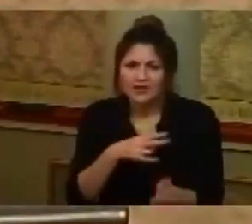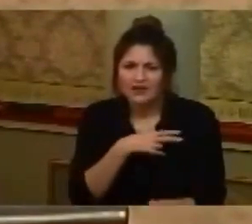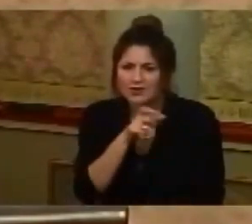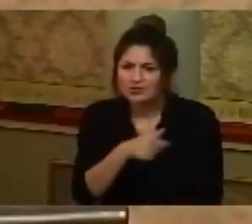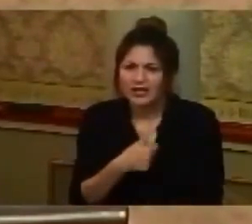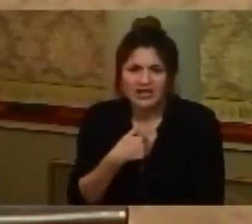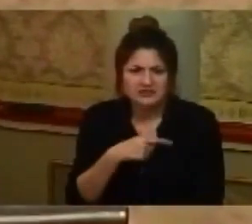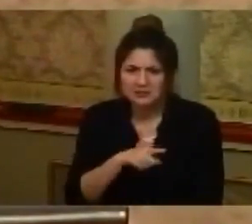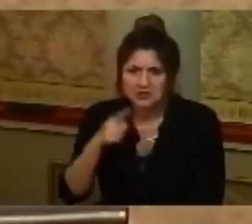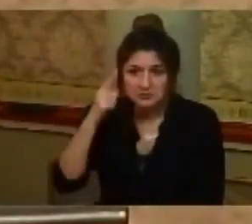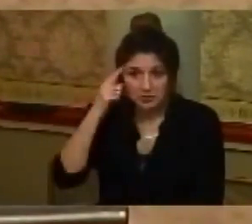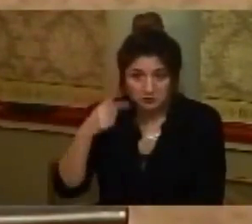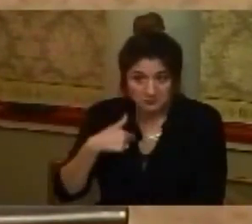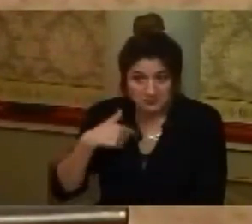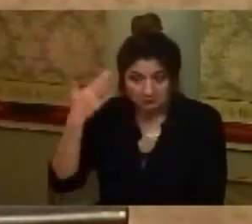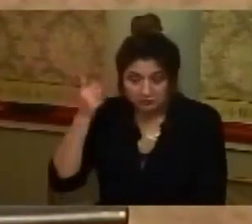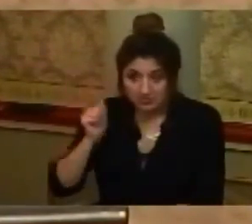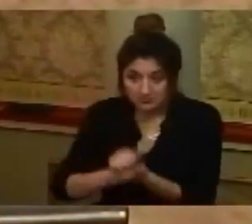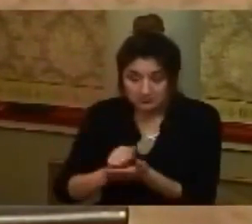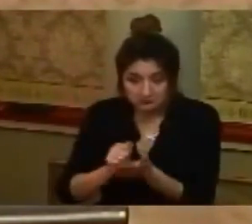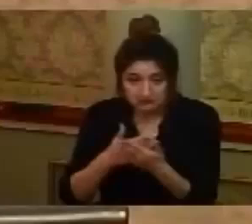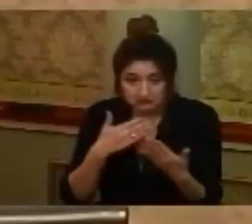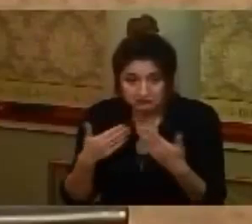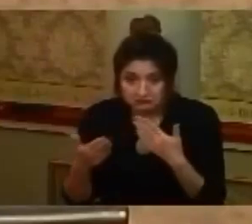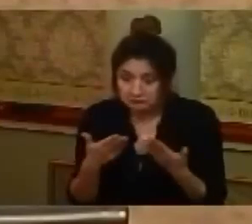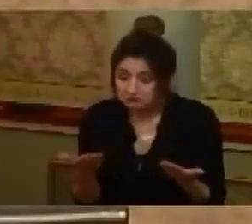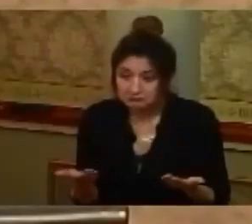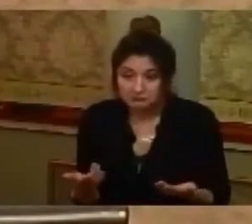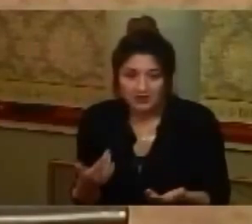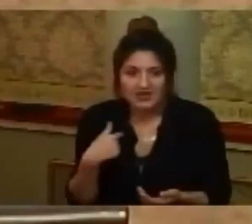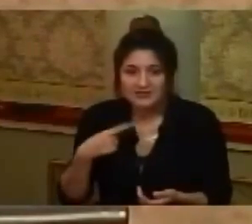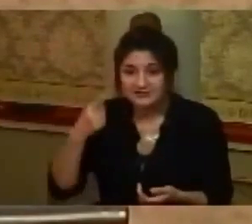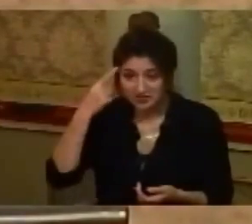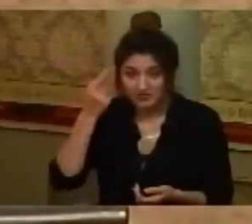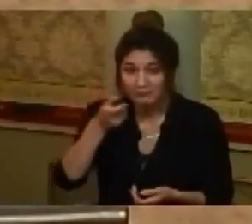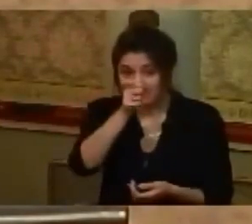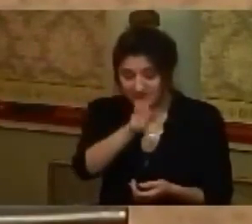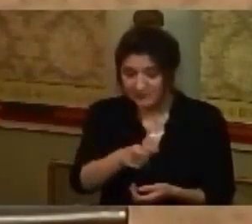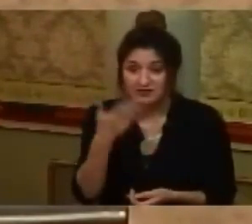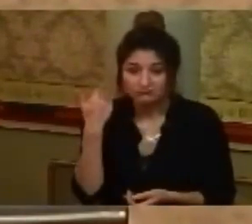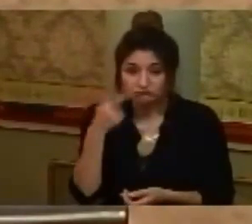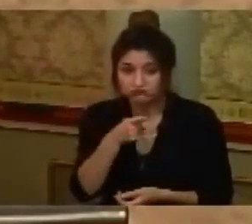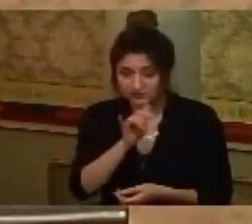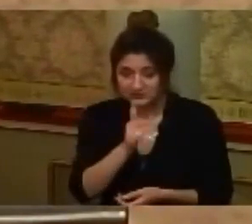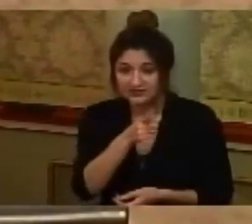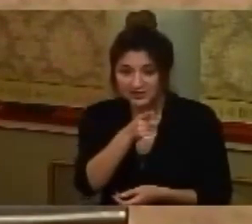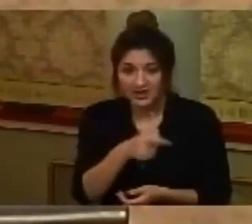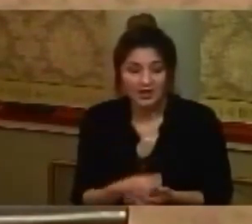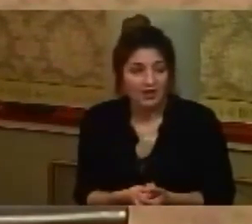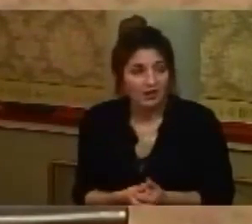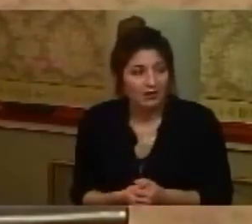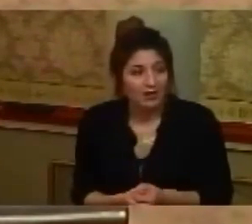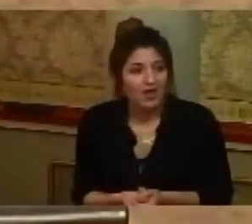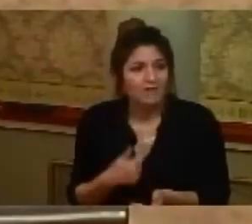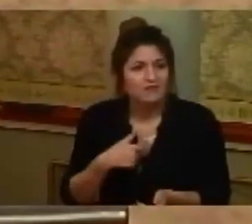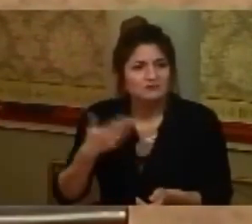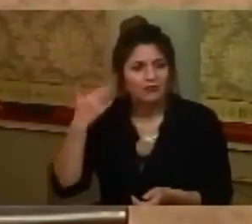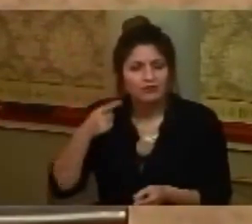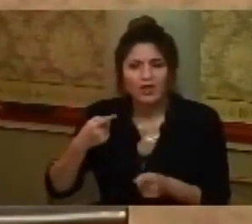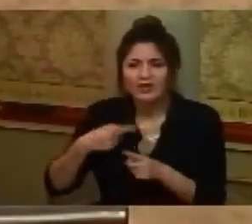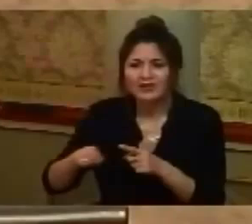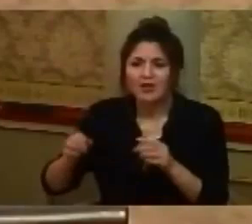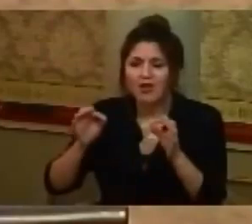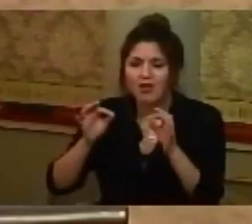na presici. Sjećam se da ste vi bili tamo na presici. Ja se sjećam da smo mi bili tamo na onom dijelu Branimirove